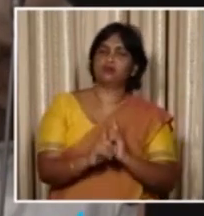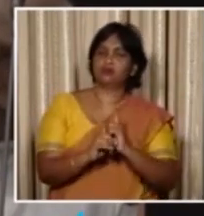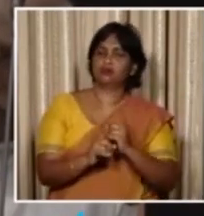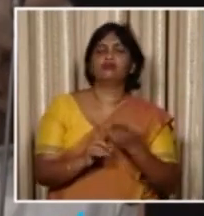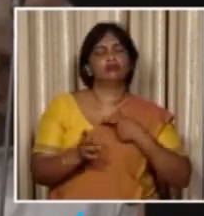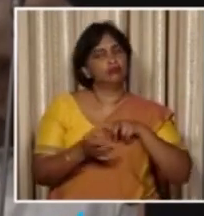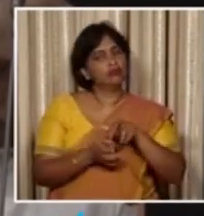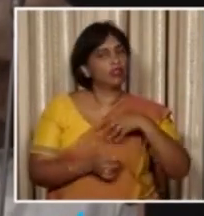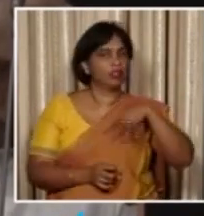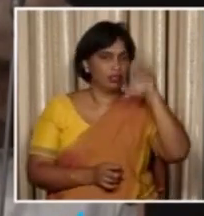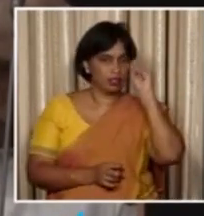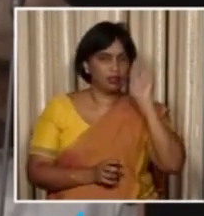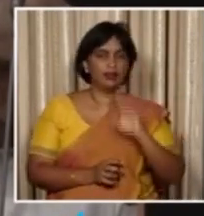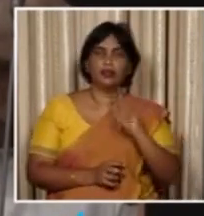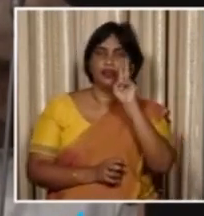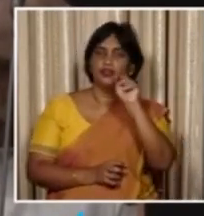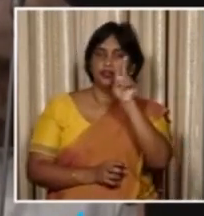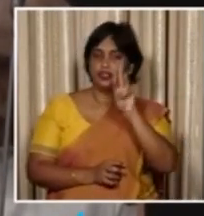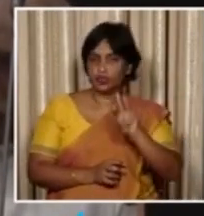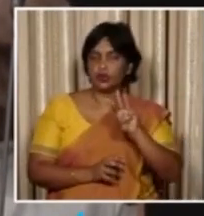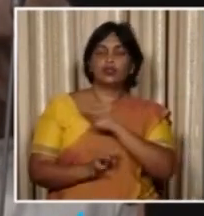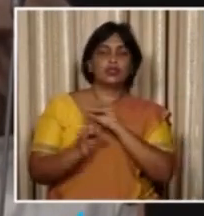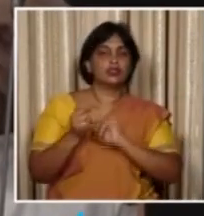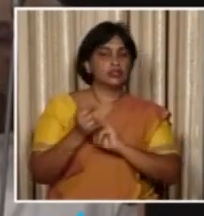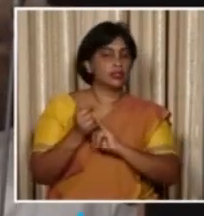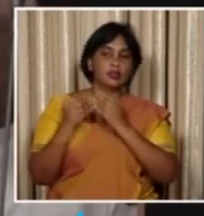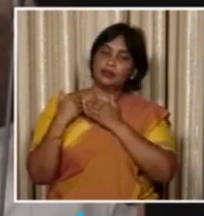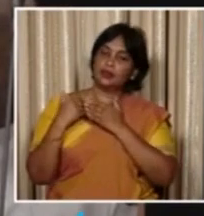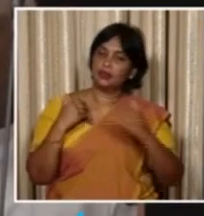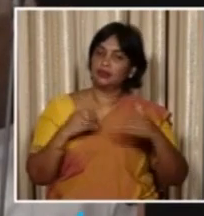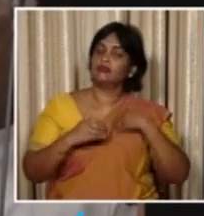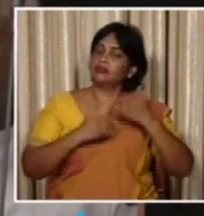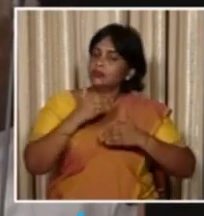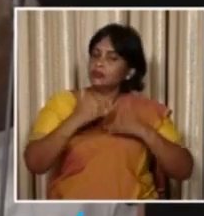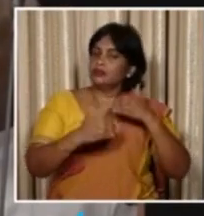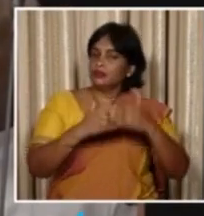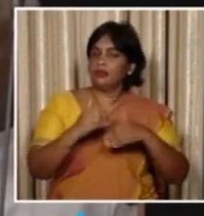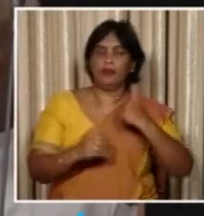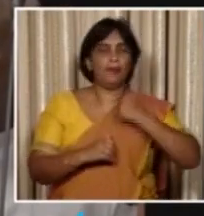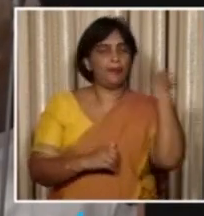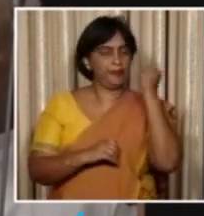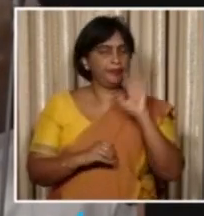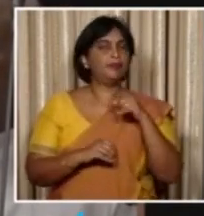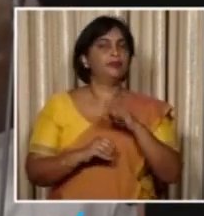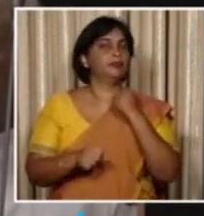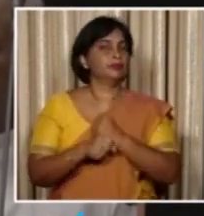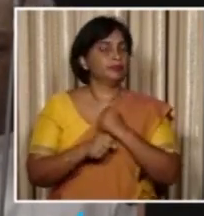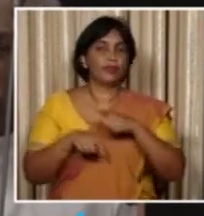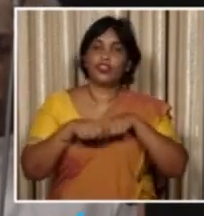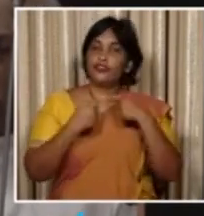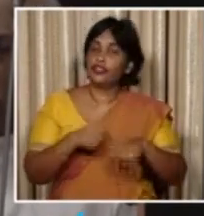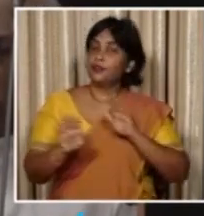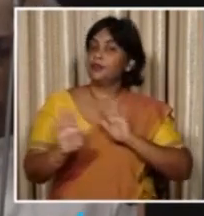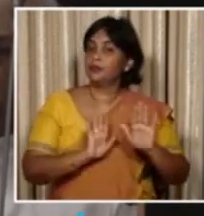ಅವಬೋಧೆಯ ಕರಗೆನ ಹಿಟಿಯ ವಿಶ್ವ ವಿಸಿತುನೆ ಸೆಪ್ಟೆಂಬರ್ ಸಿಟ ಪಿಯೋರ್ ಎಂ ಪಿಯೋರ್ ಅಪ್ ಇದಿರಿಯಟ ಗಿಯ ರಾಜ್ಯ ವಿಯದಂ